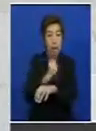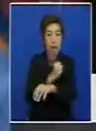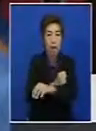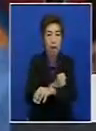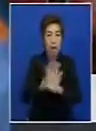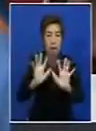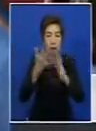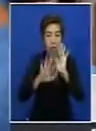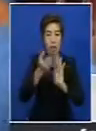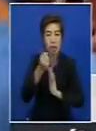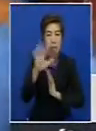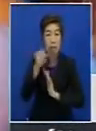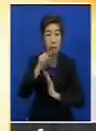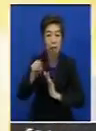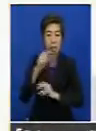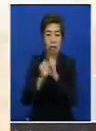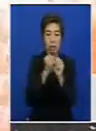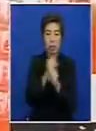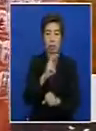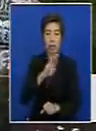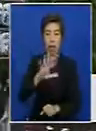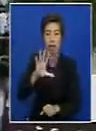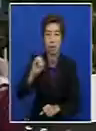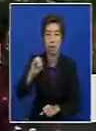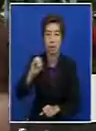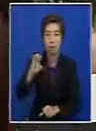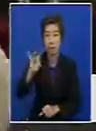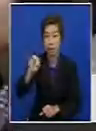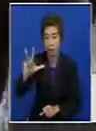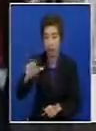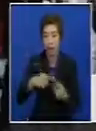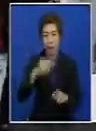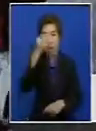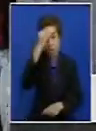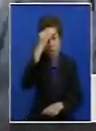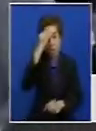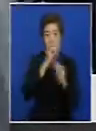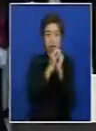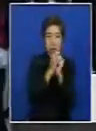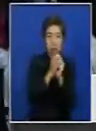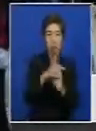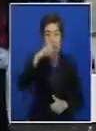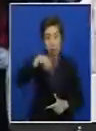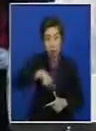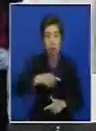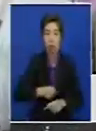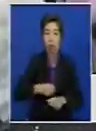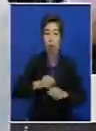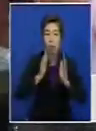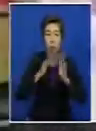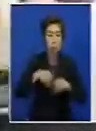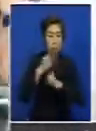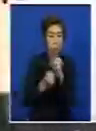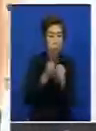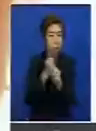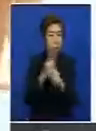ปี 2583 ขณะที่จีนไทยและญี่ปุ่นประชากรผู้ใหญ่วัยทำงานจะลดล